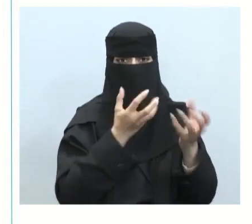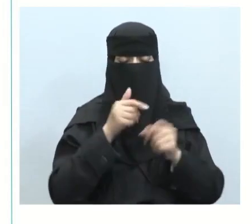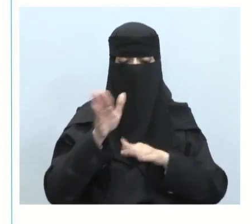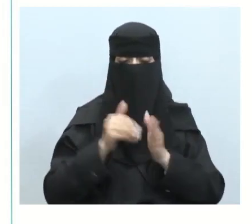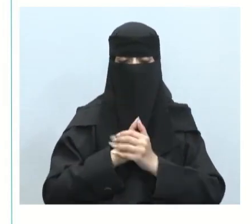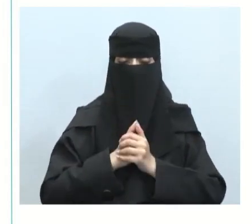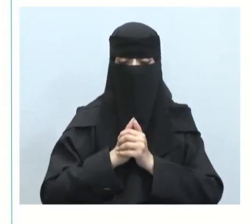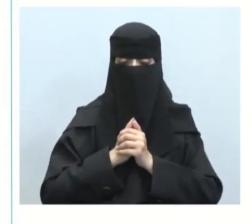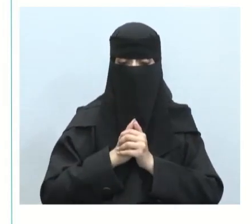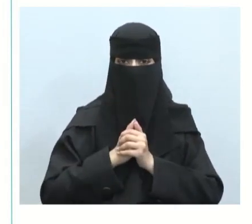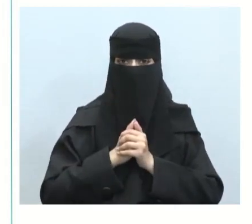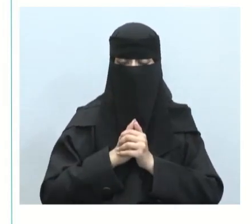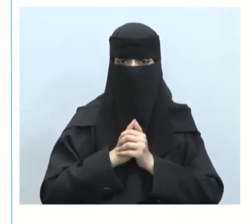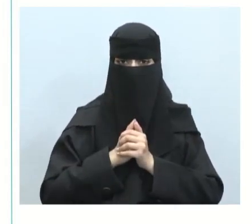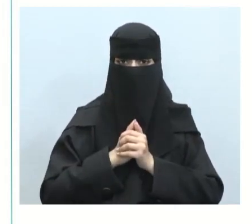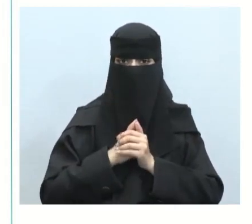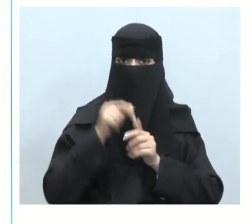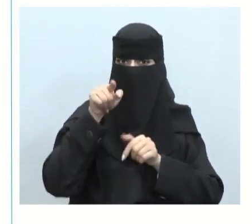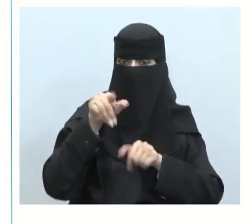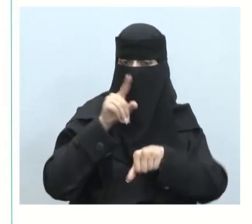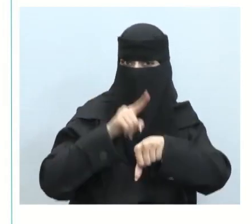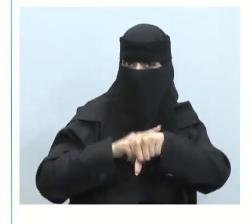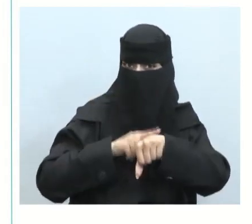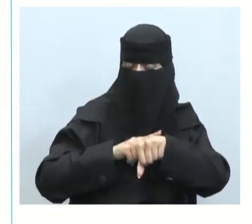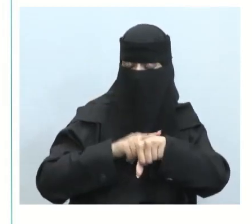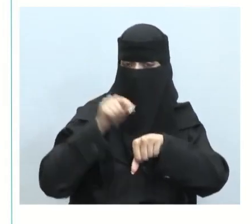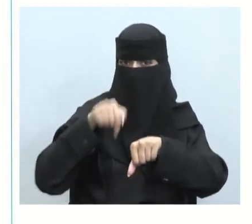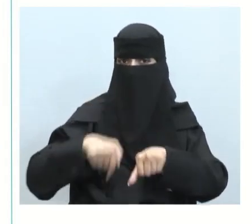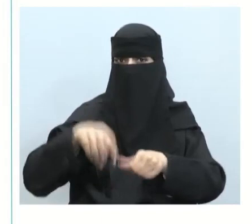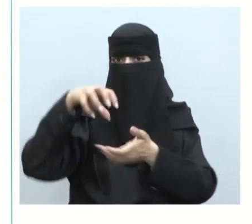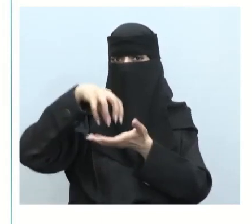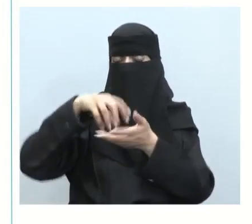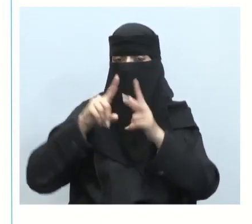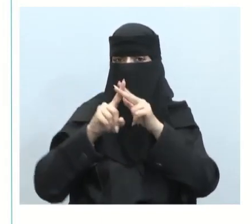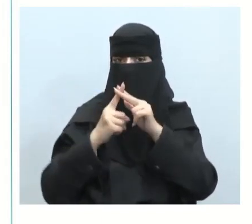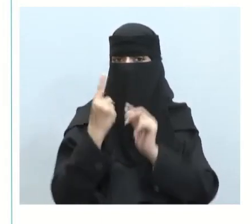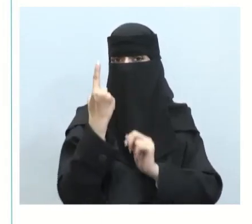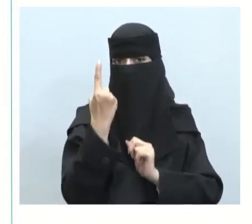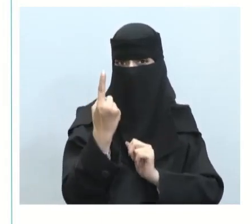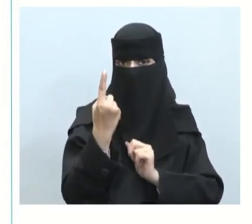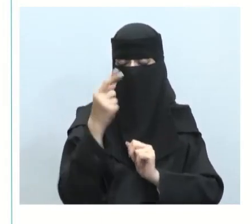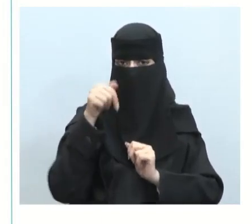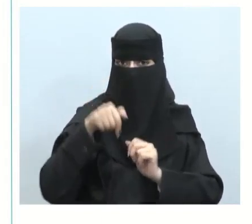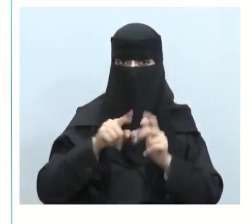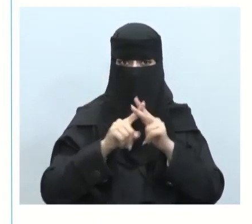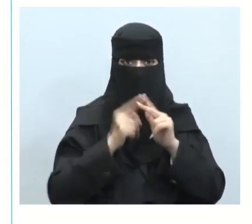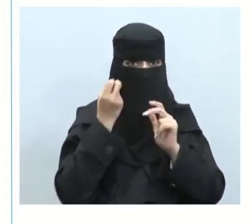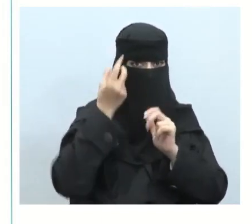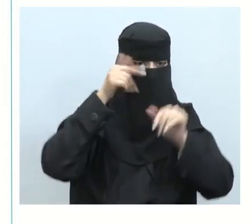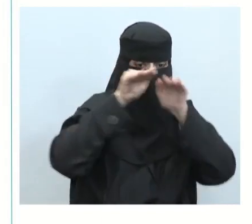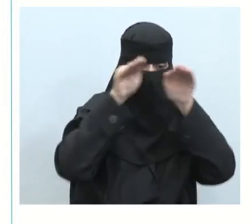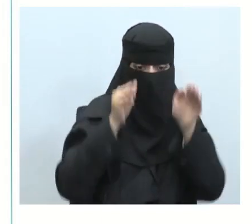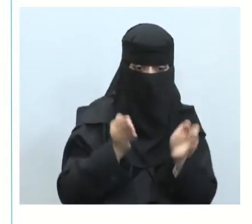الاموال وهذه الحقبه تسمى بالصناعيه الاولى اذا اختراع الاله سهل العمل